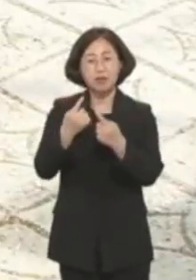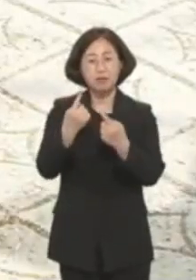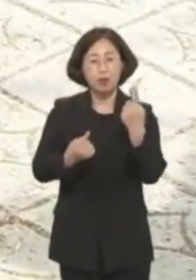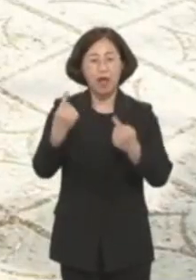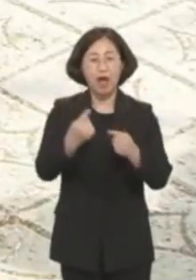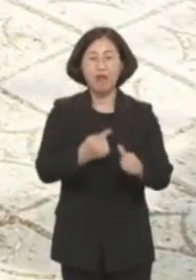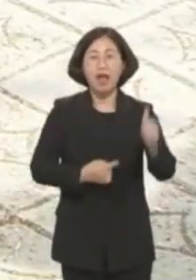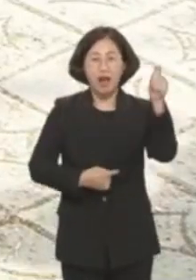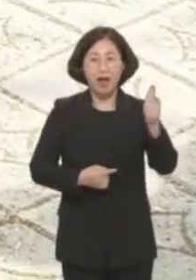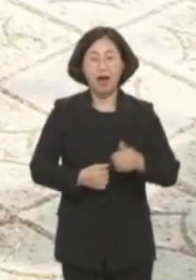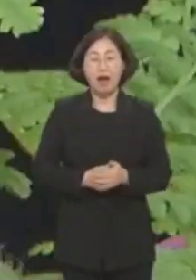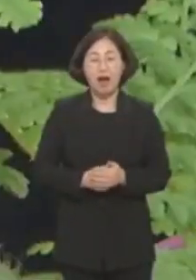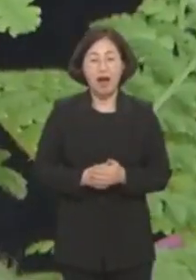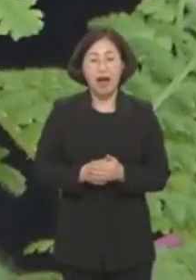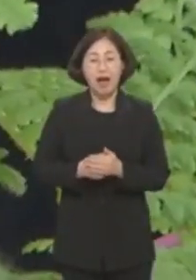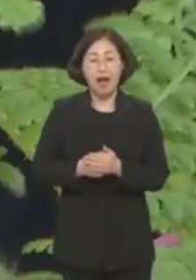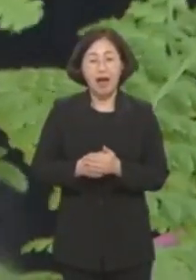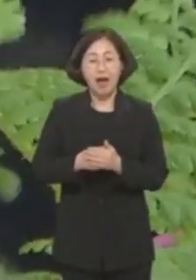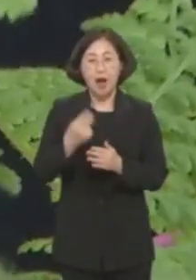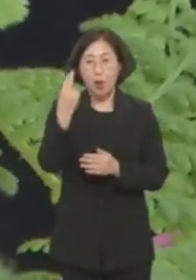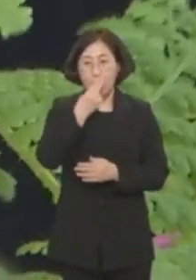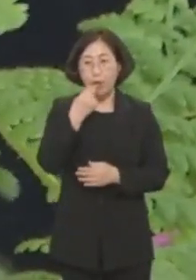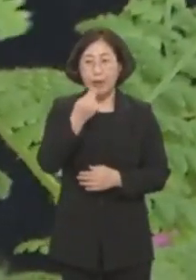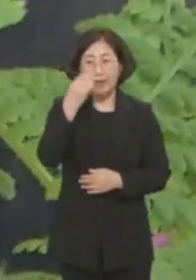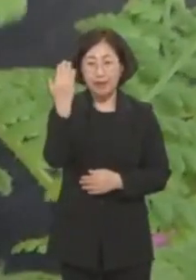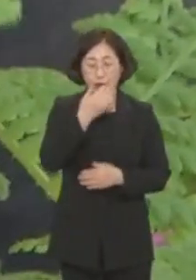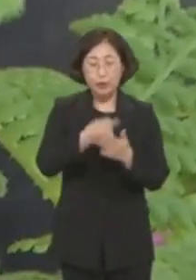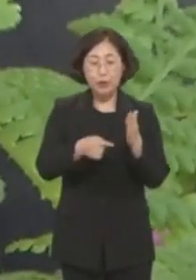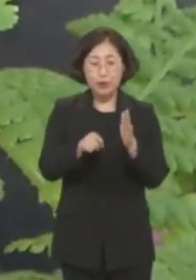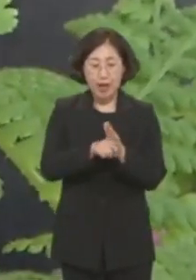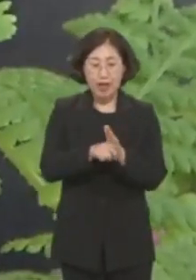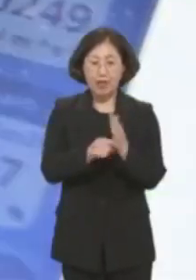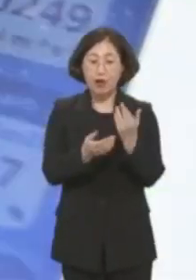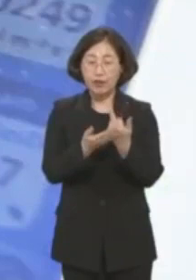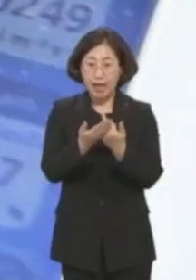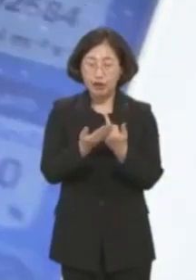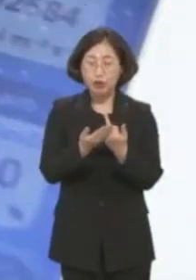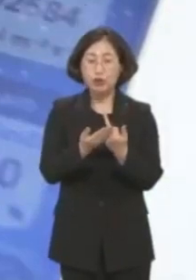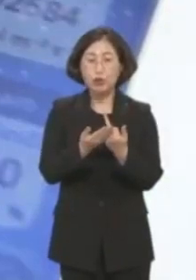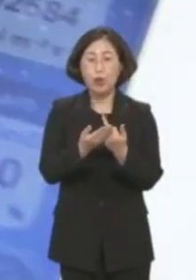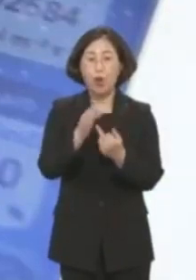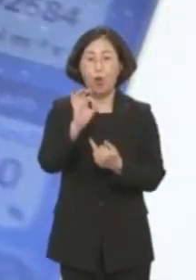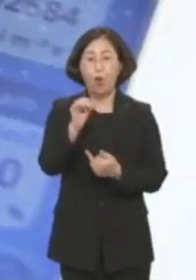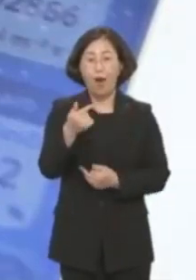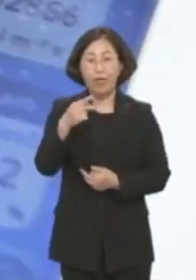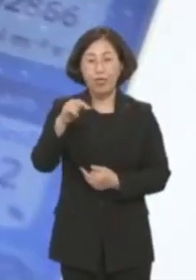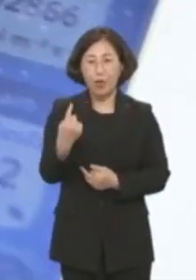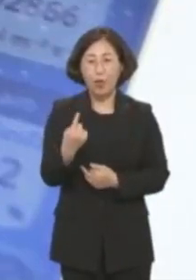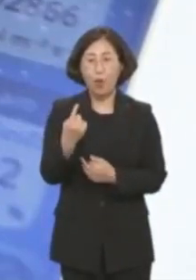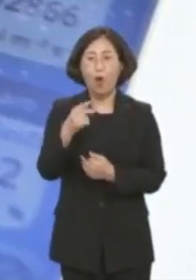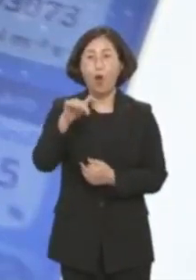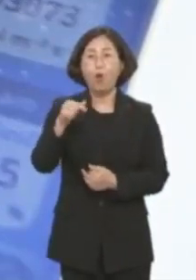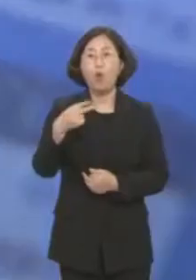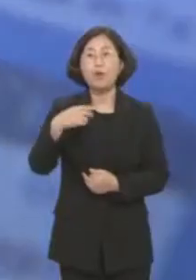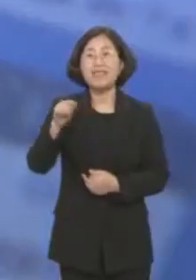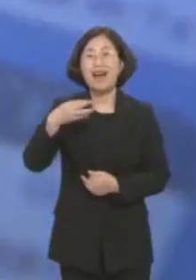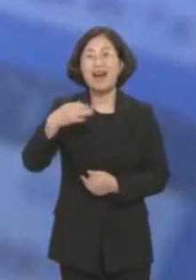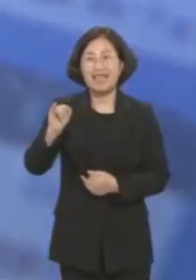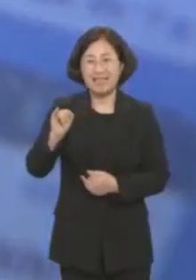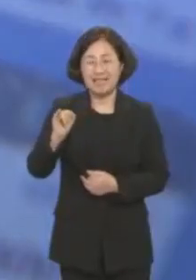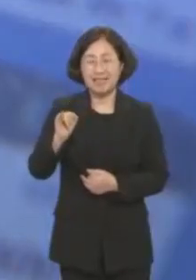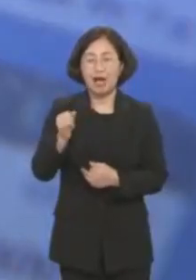주로 해외산 고사리종을 썼지만 제주산 고사리나 완도 호랑가시가 효능이 뛰어남을 확인한 것도 큰